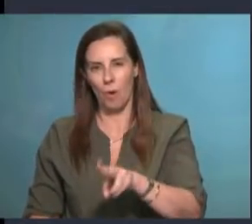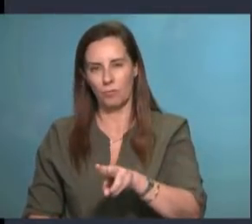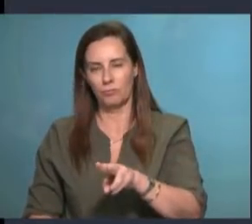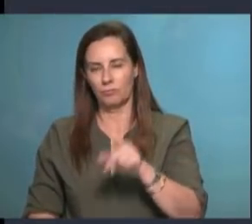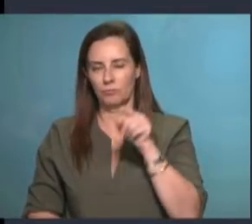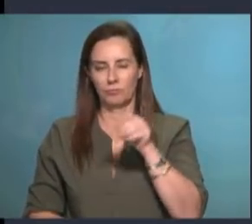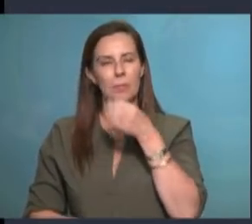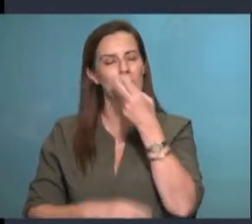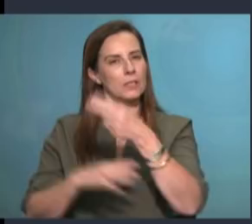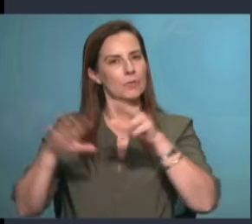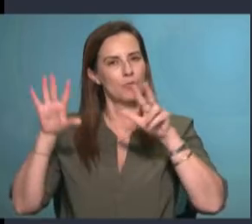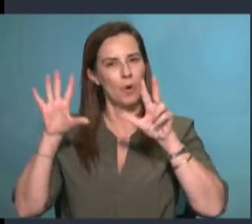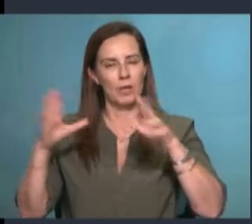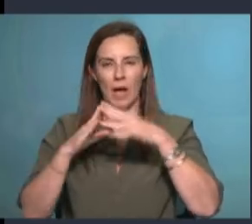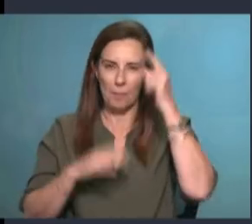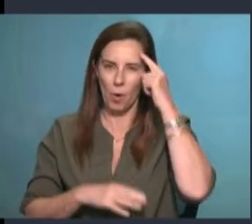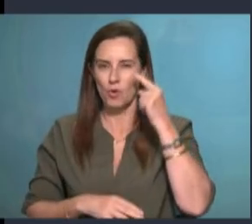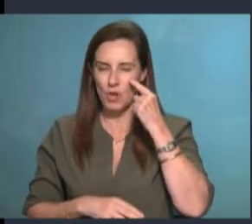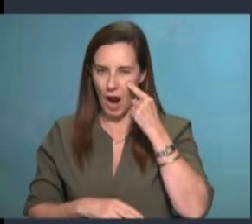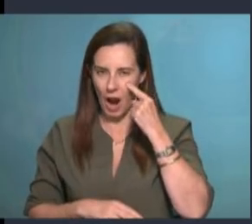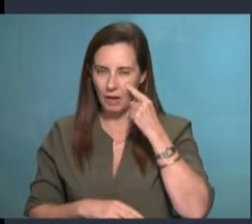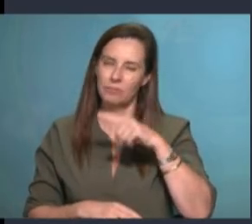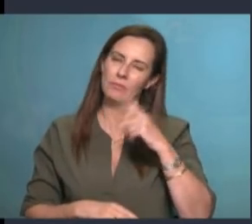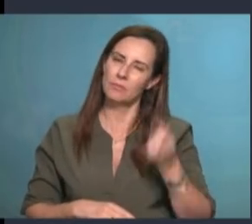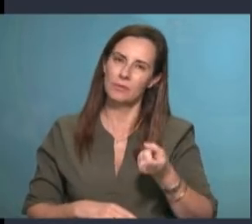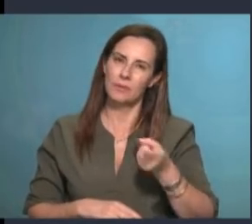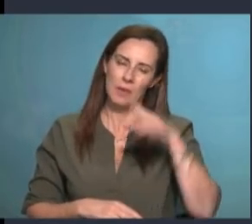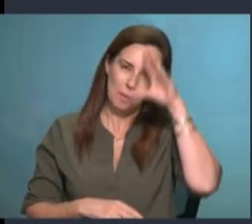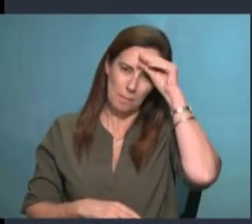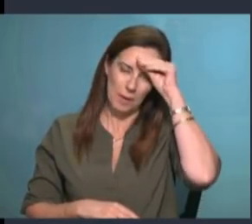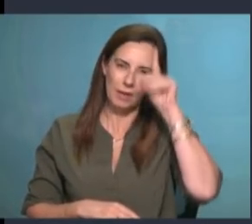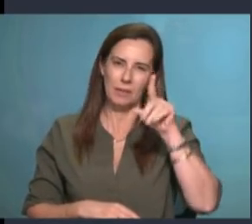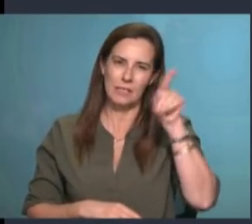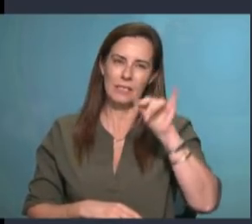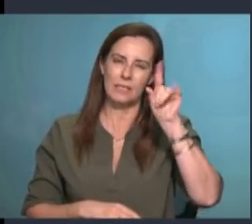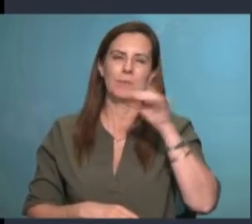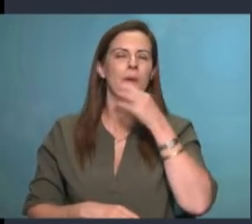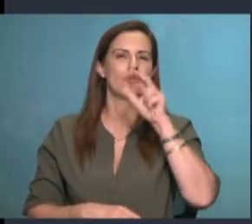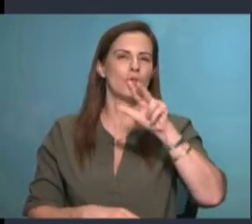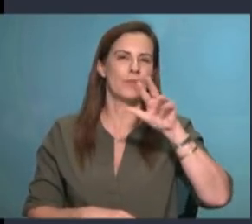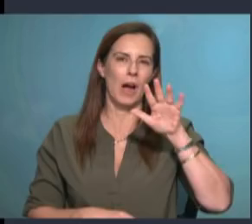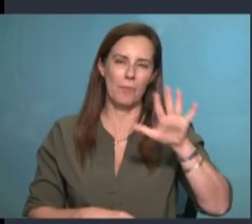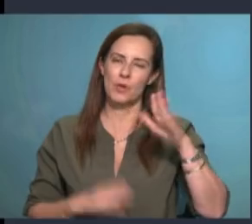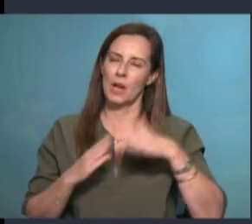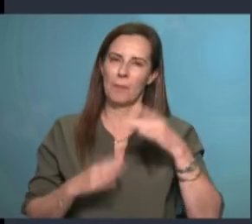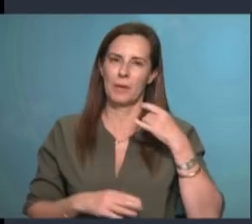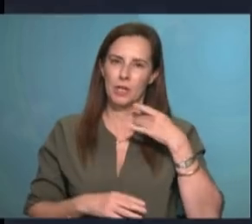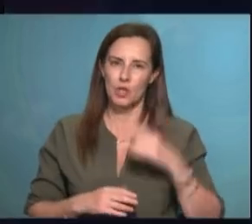חזקל, בת 28 מראש העין, וזיו חג'בי, בן 35 מראשון